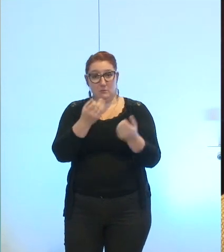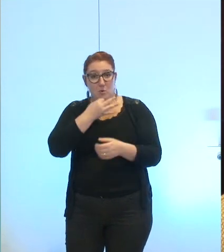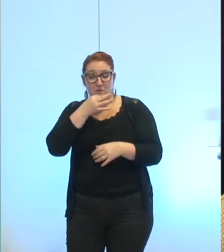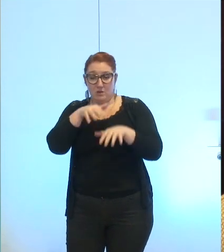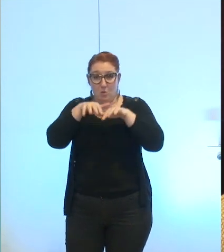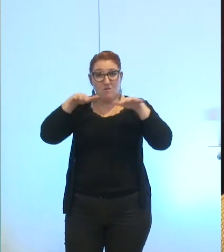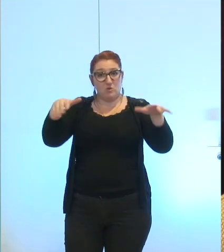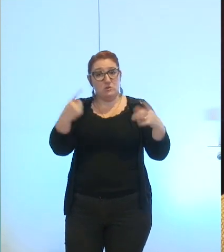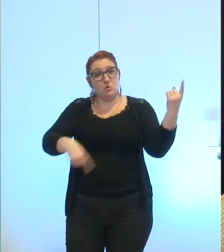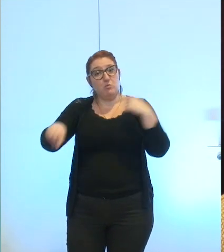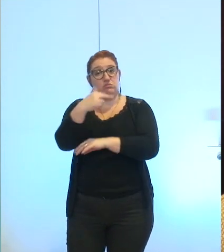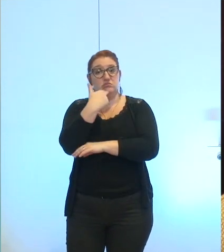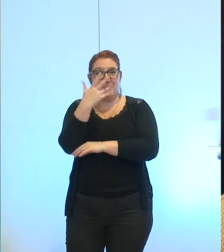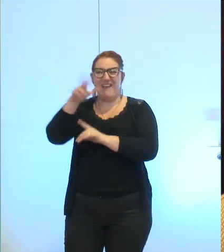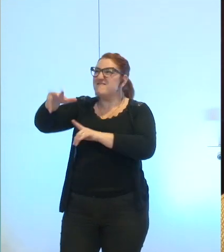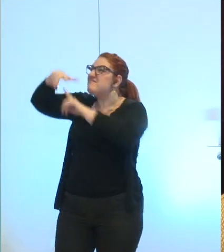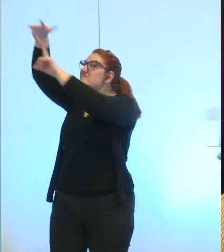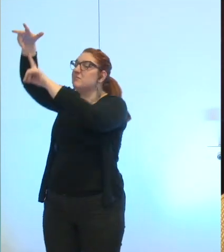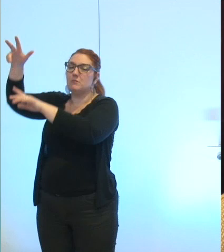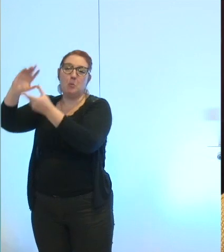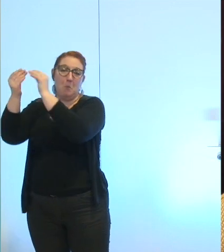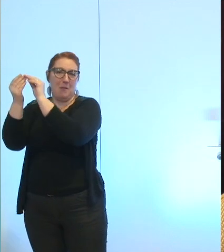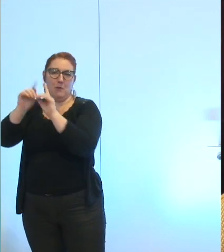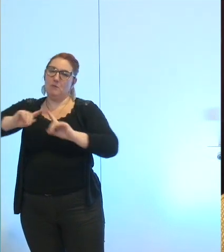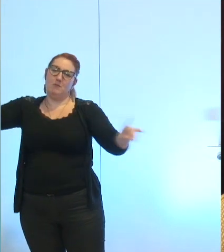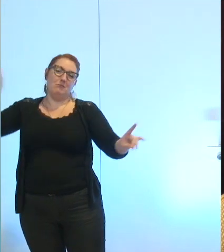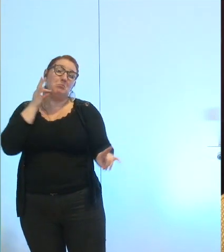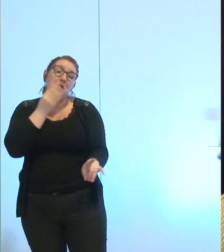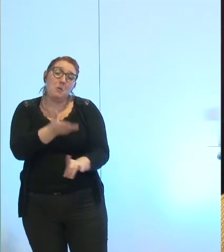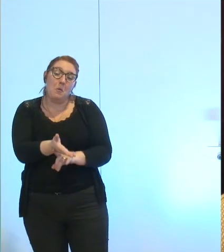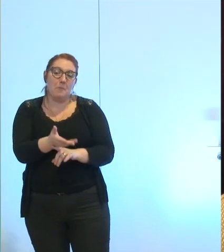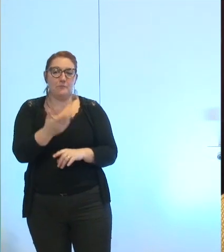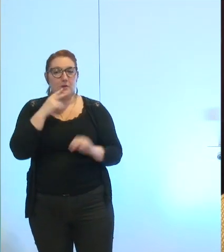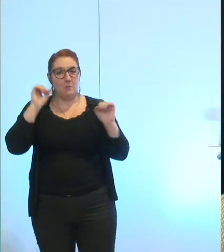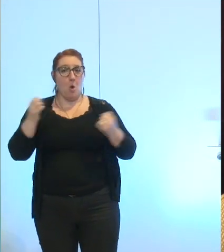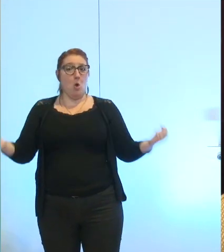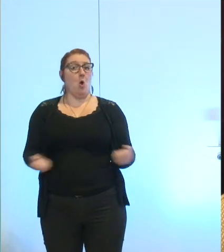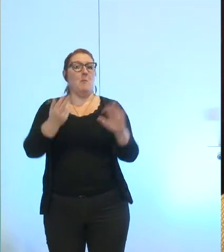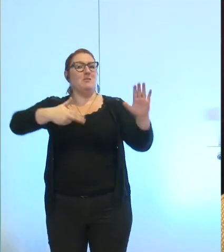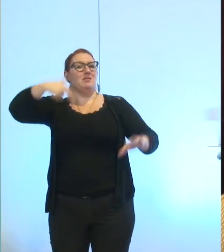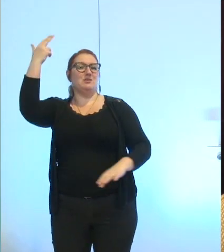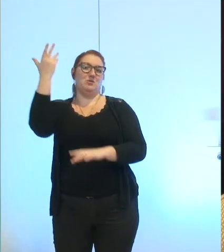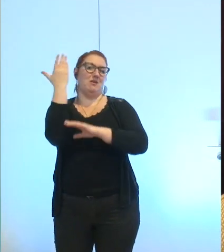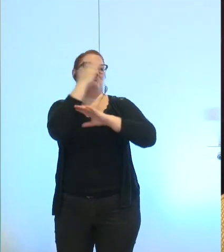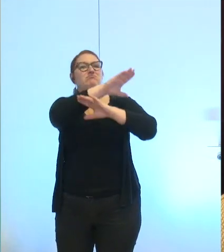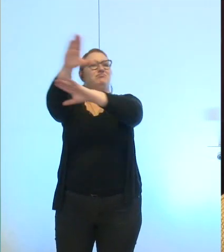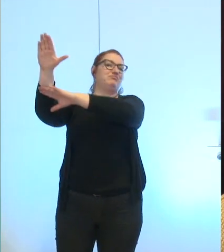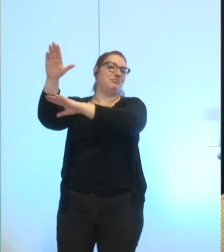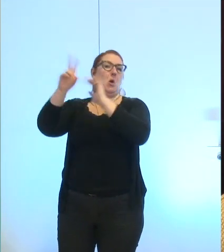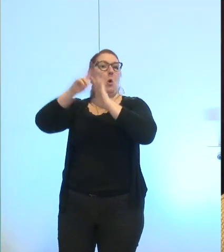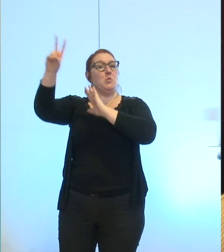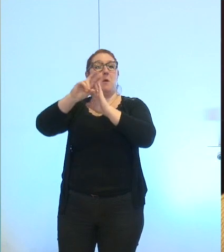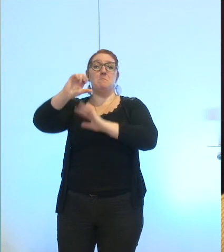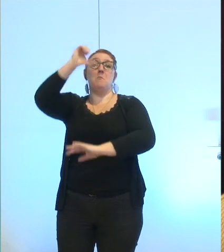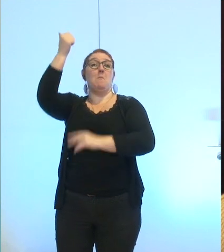problèmes des grandes antennes relais vous auriez pu faire votre coup de comme national en propulsant Grenoble première ville au monde à